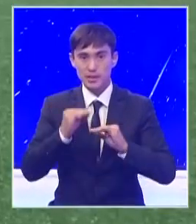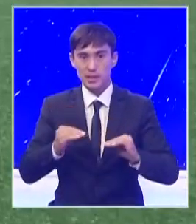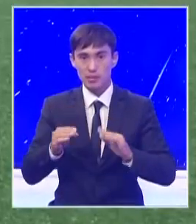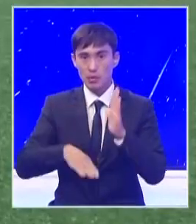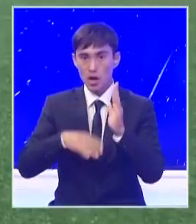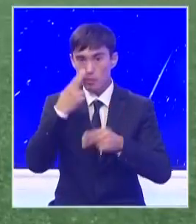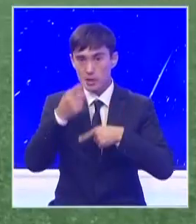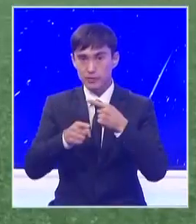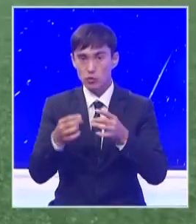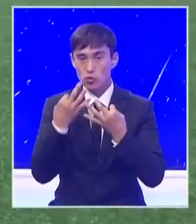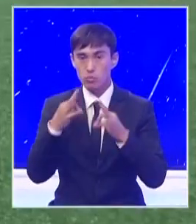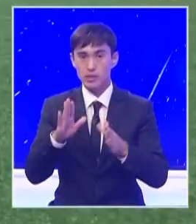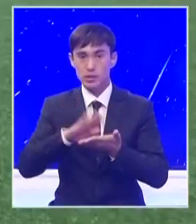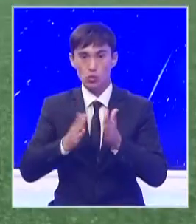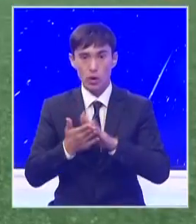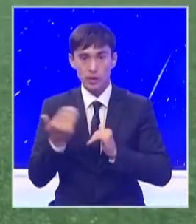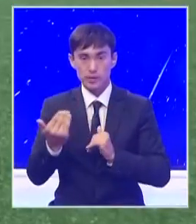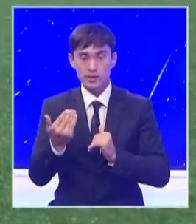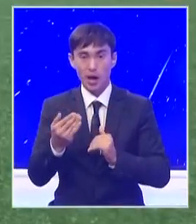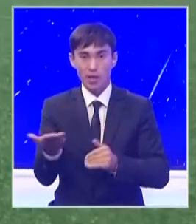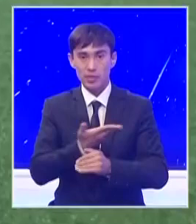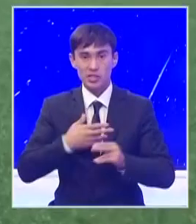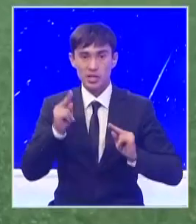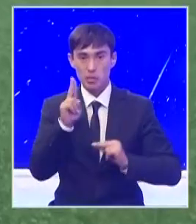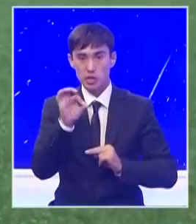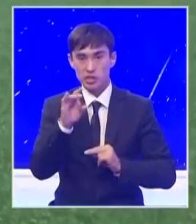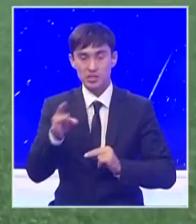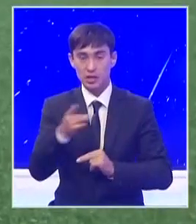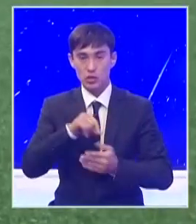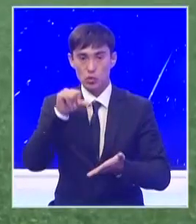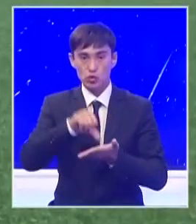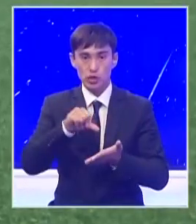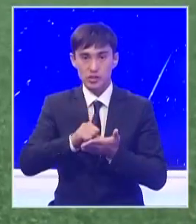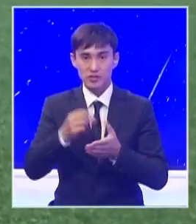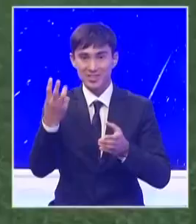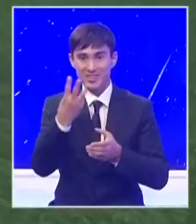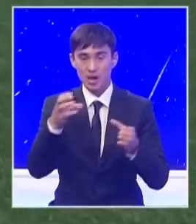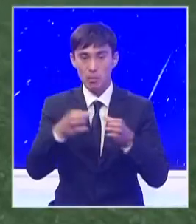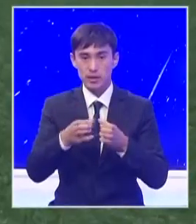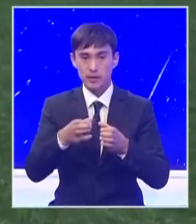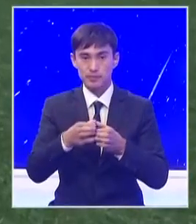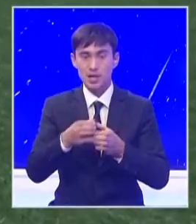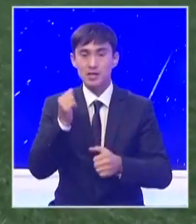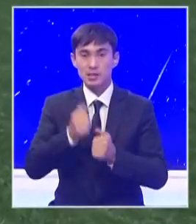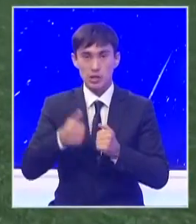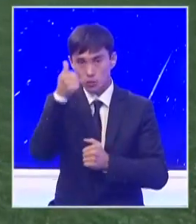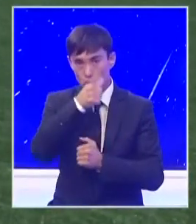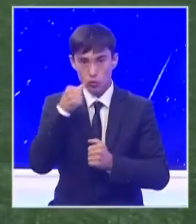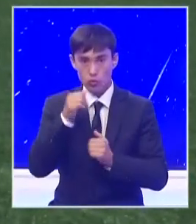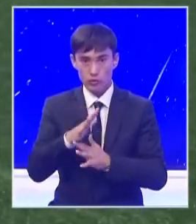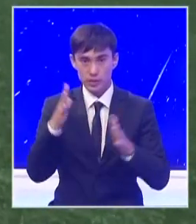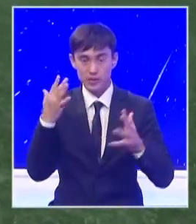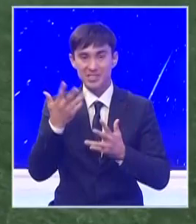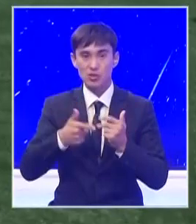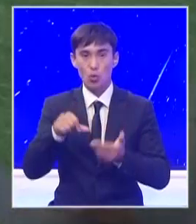любых ситуациях, находить контакт с людьми. От нашего Еңбекшіқазақского района участвуют 3 команды. С каждым годом увеличивается